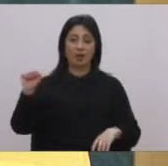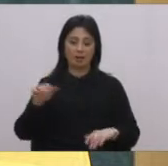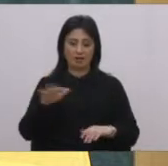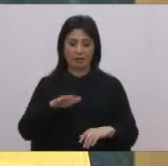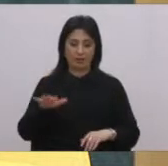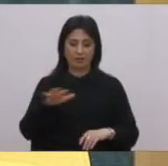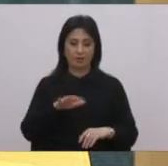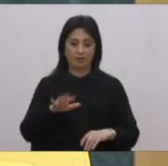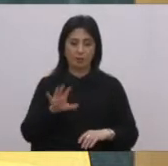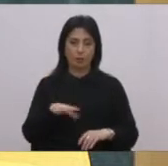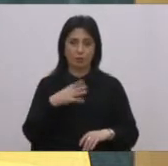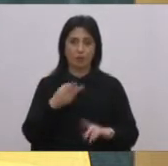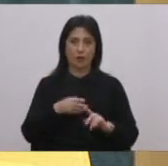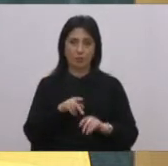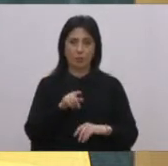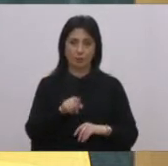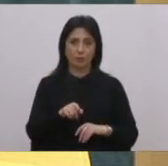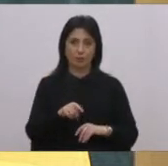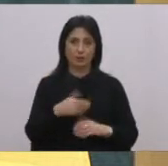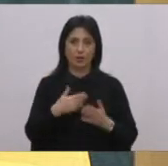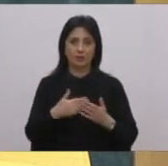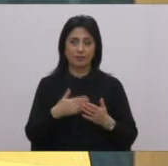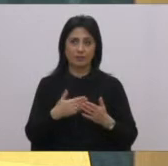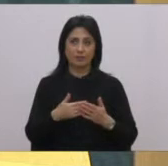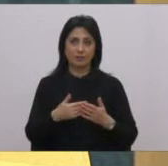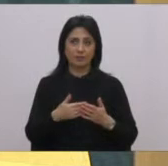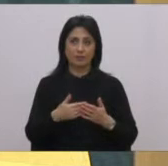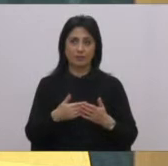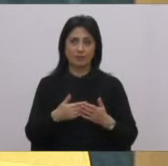ქვეყანა ქონდეს და ამიტომ, ასე ვთქვათ,